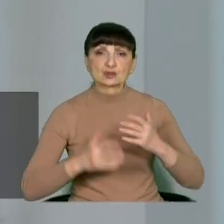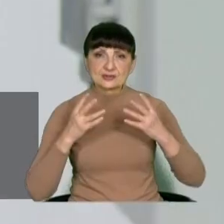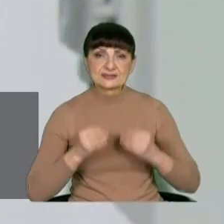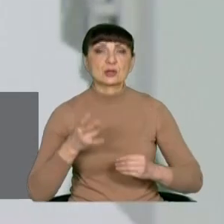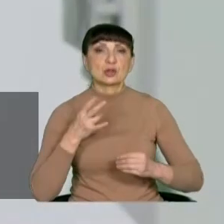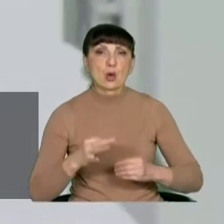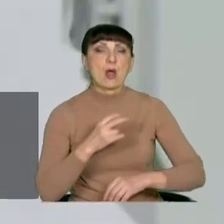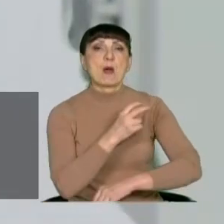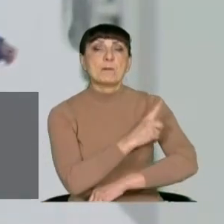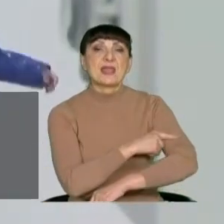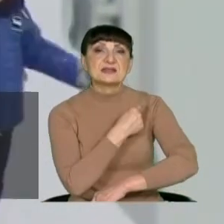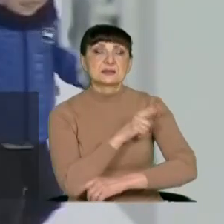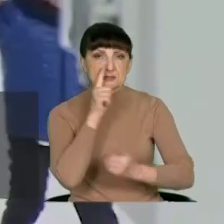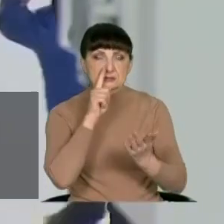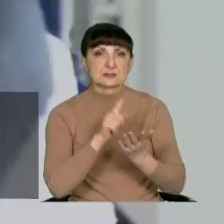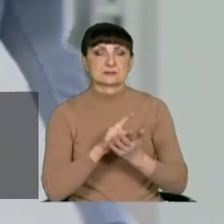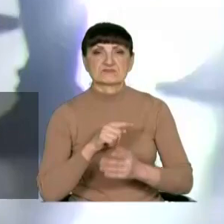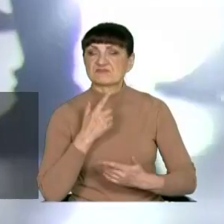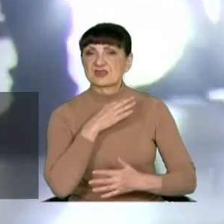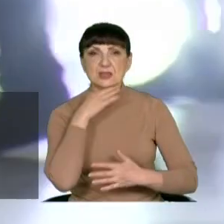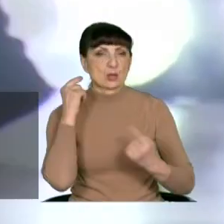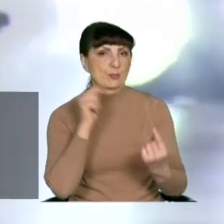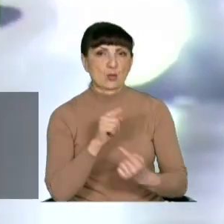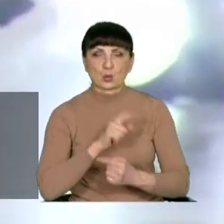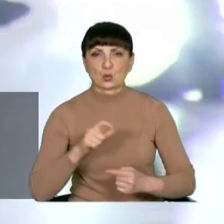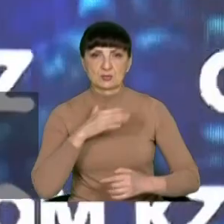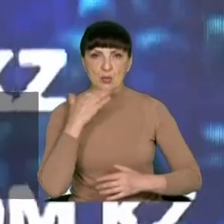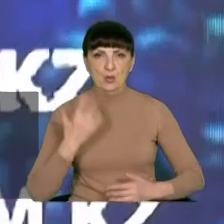Но медики сталкиваются с сильным сопротивлением.